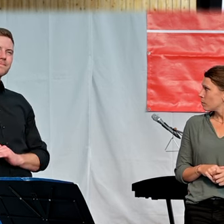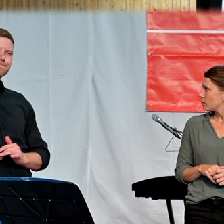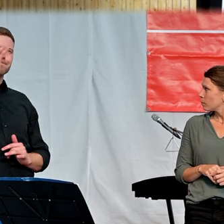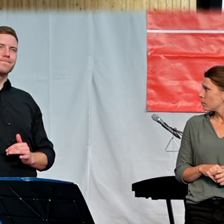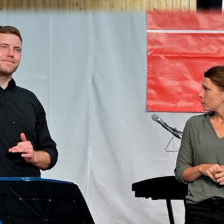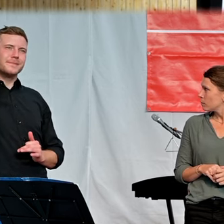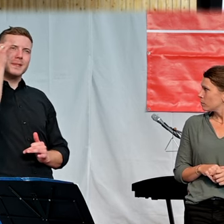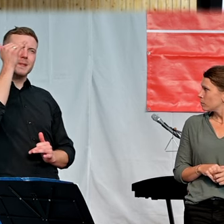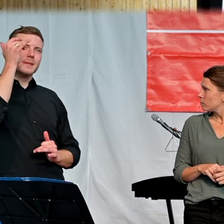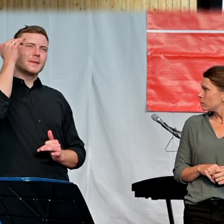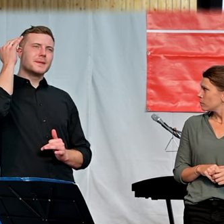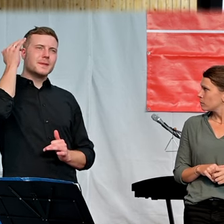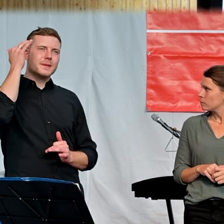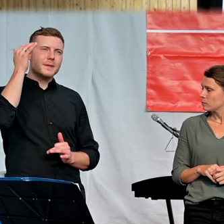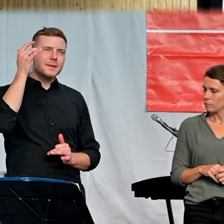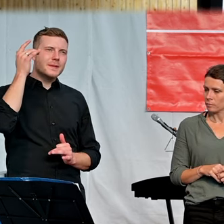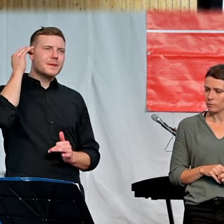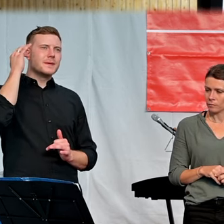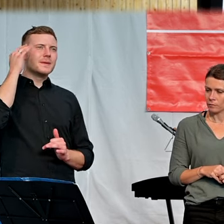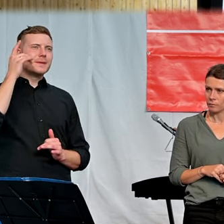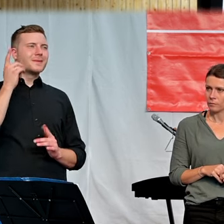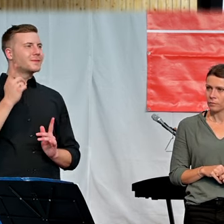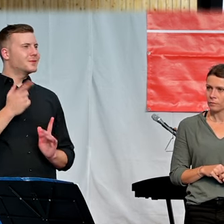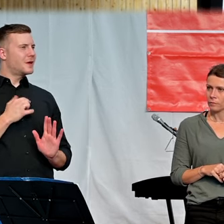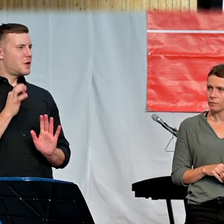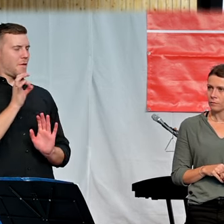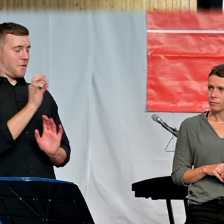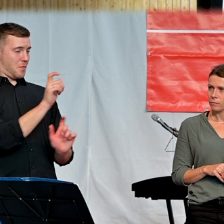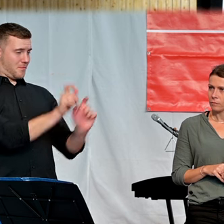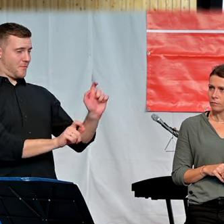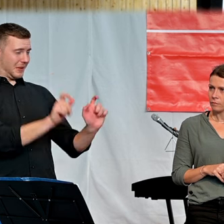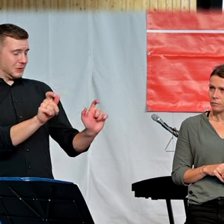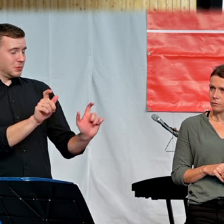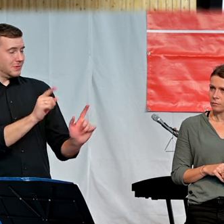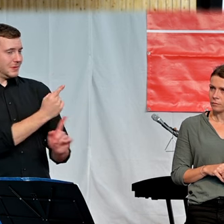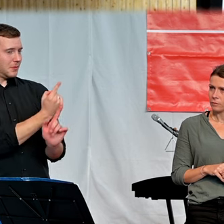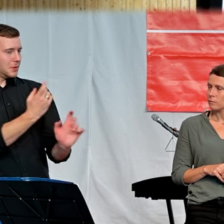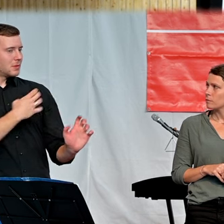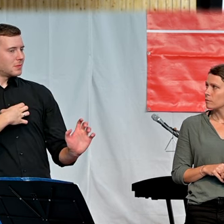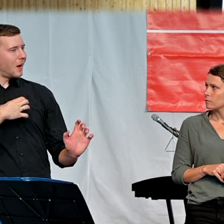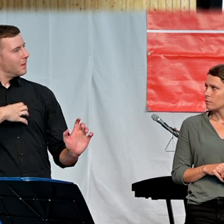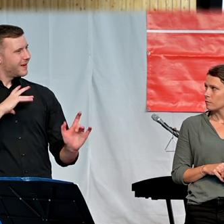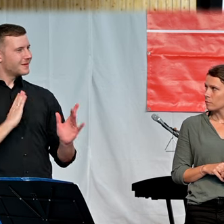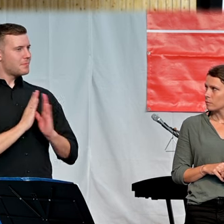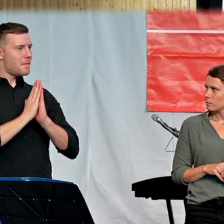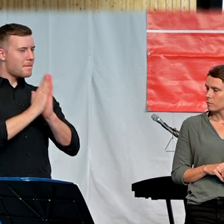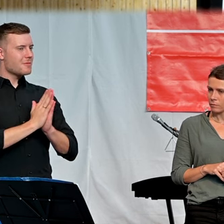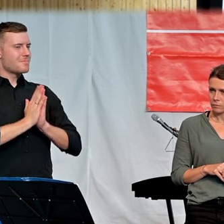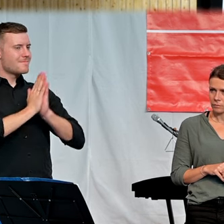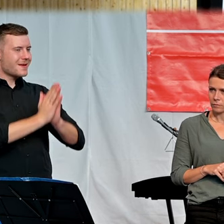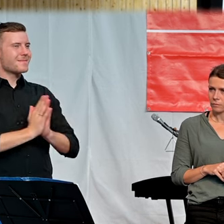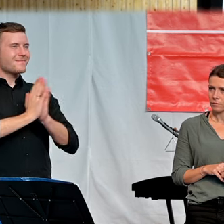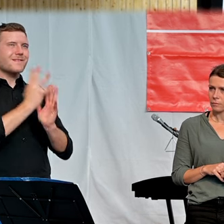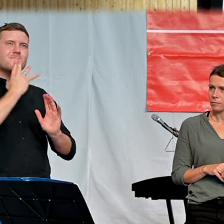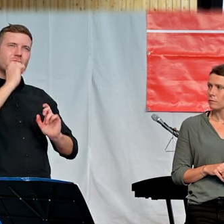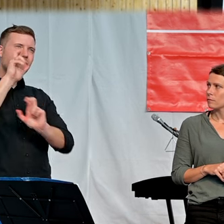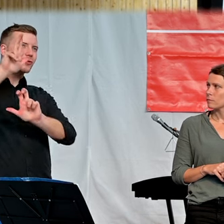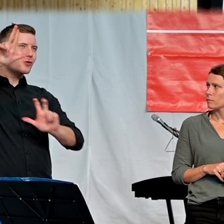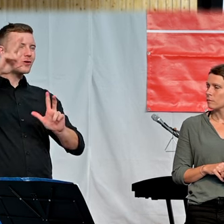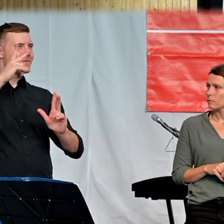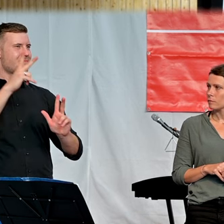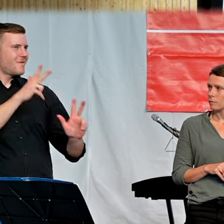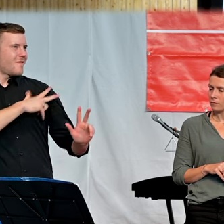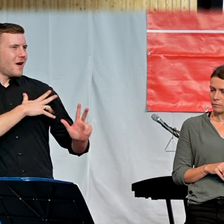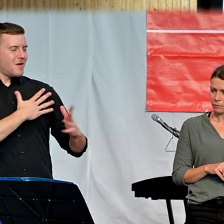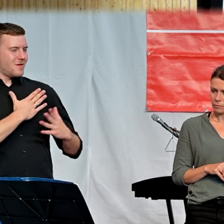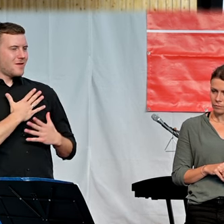gedacht, ich werde so lange für Kranke beten, wie es irgend geht, um Heilung. Weil ich denke, das